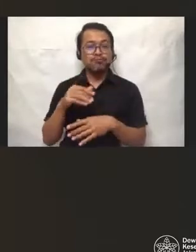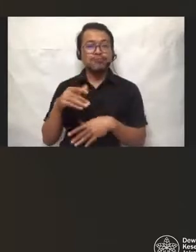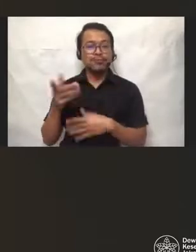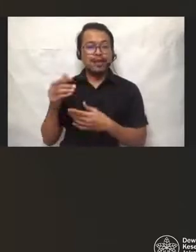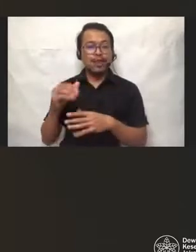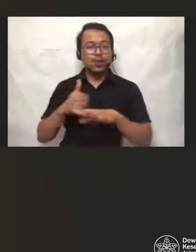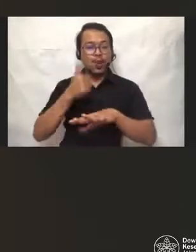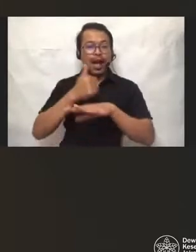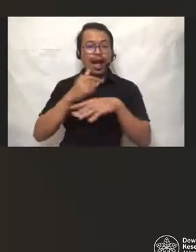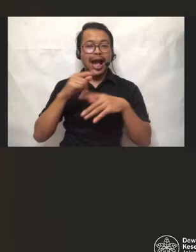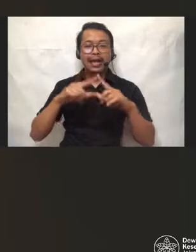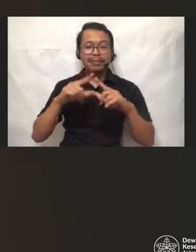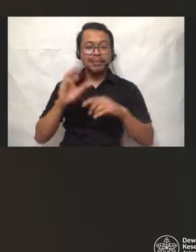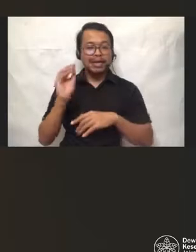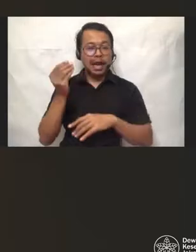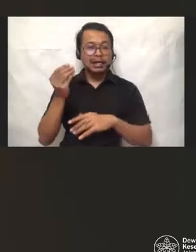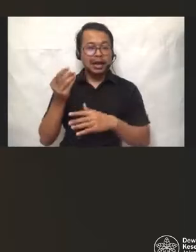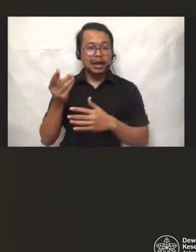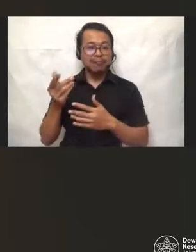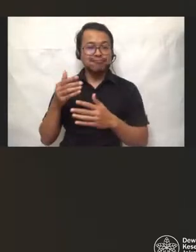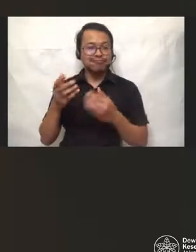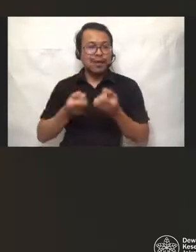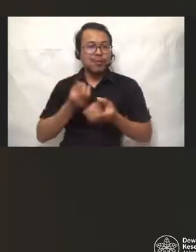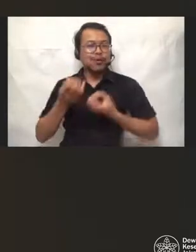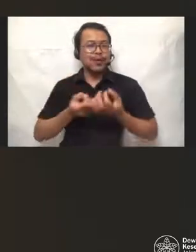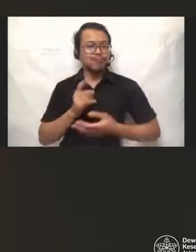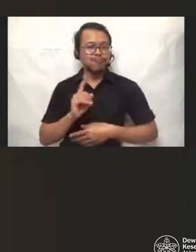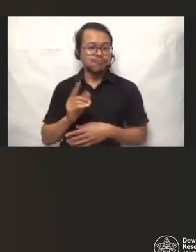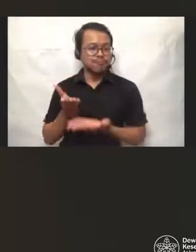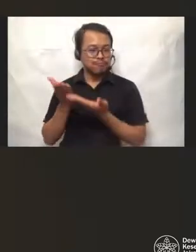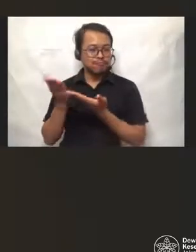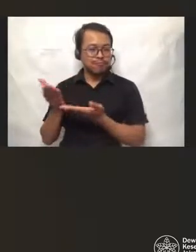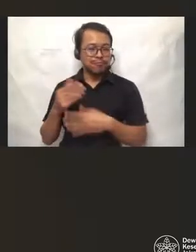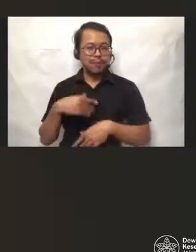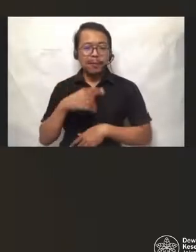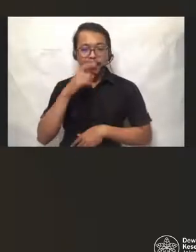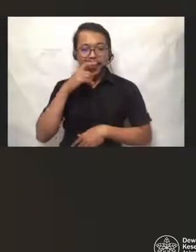Ketua Akademi Jakarta untuk memberikan kata sambutan. Silakan Pak Seno.